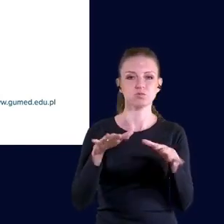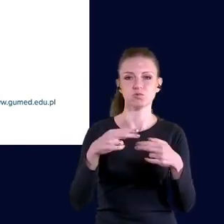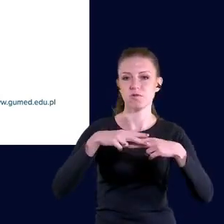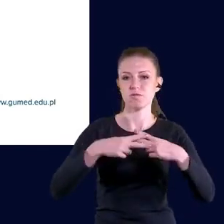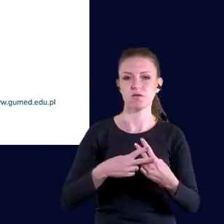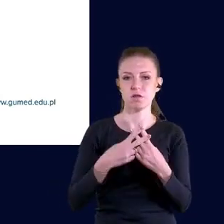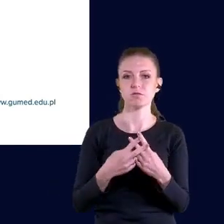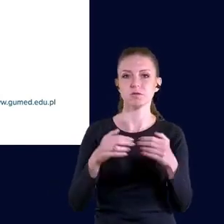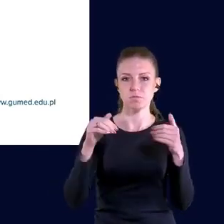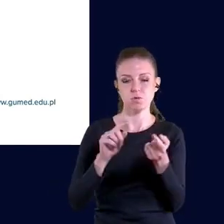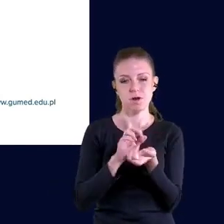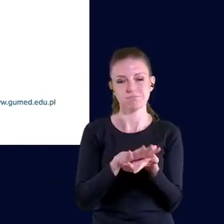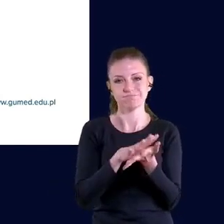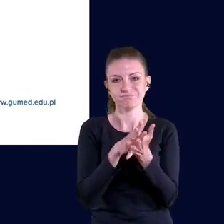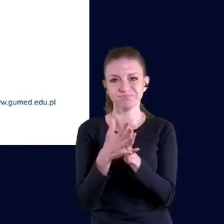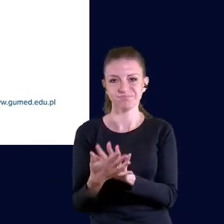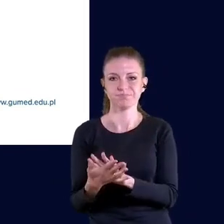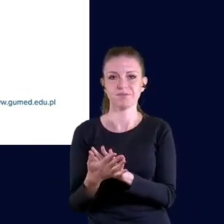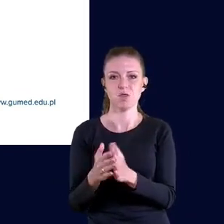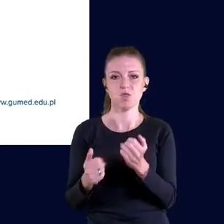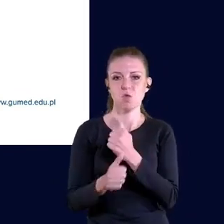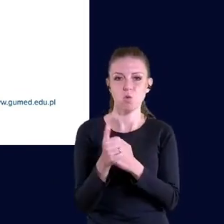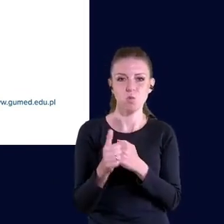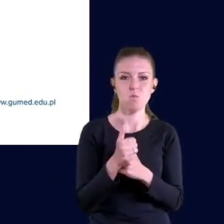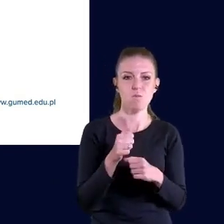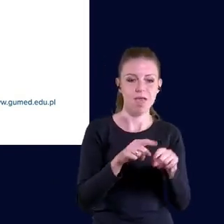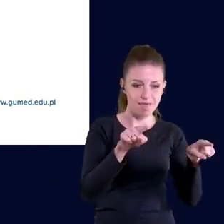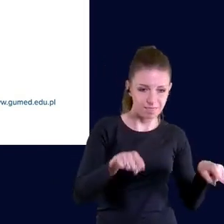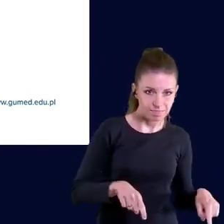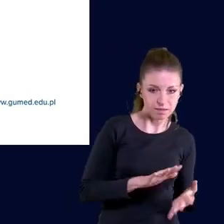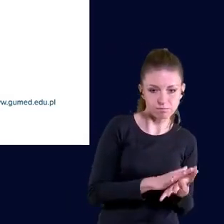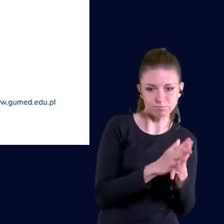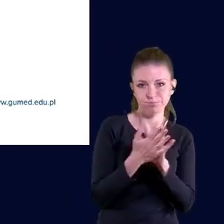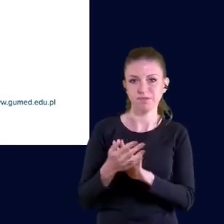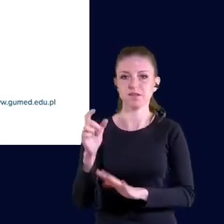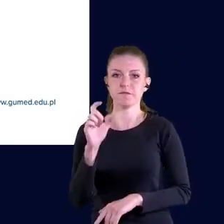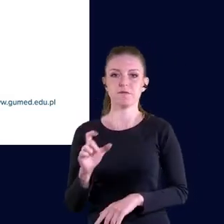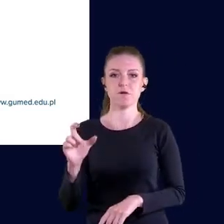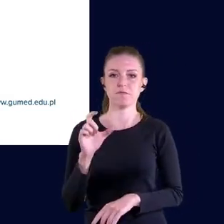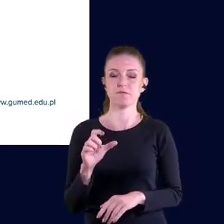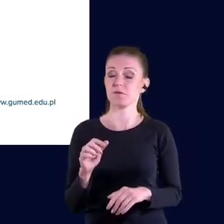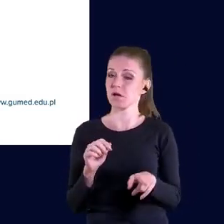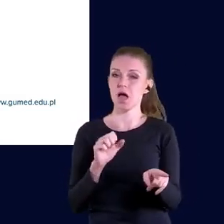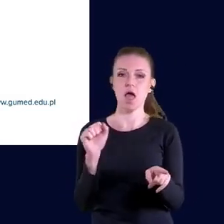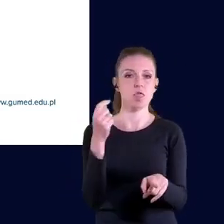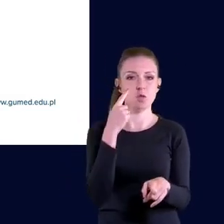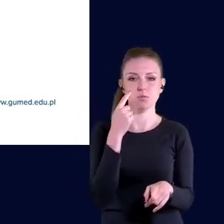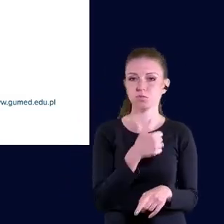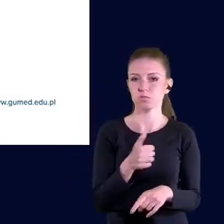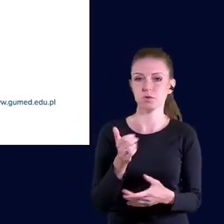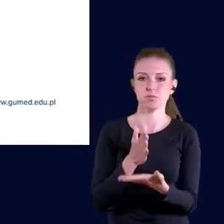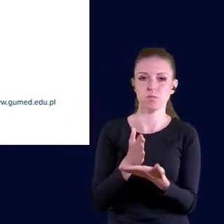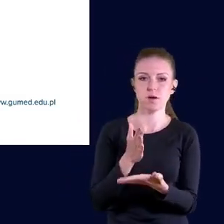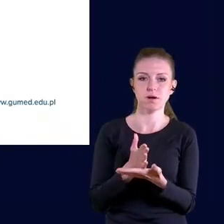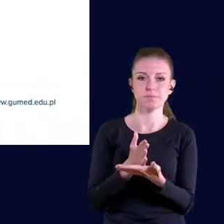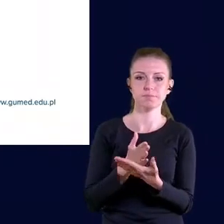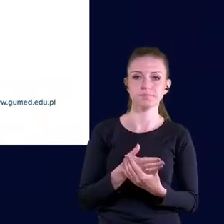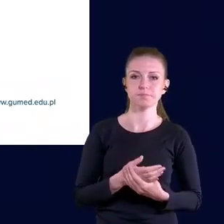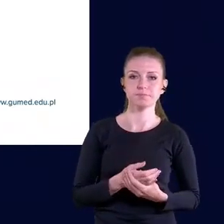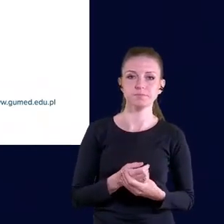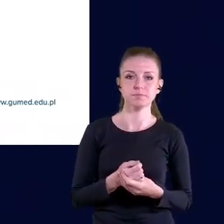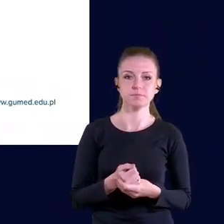dokumentu do standardu dostępności cyfrowej dzięki a tobie można powiedzieć pewno zasadniczą